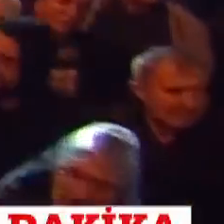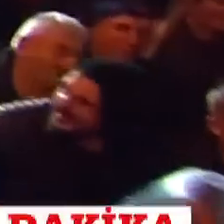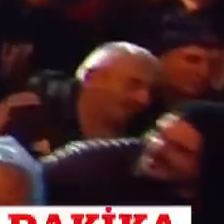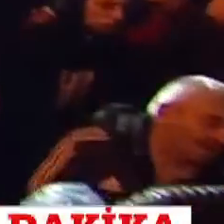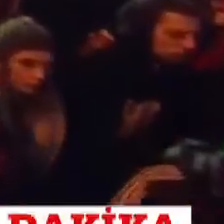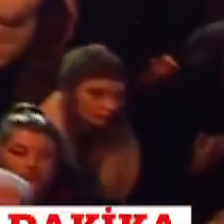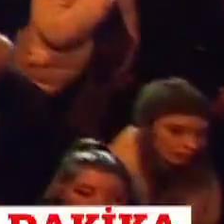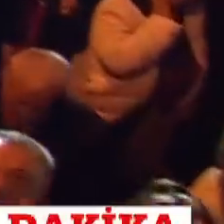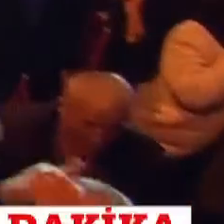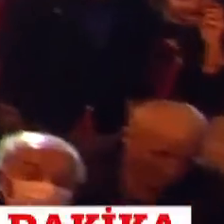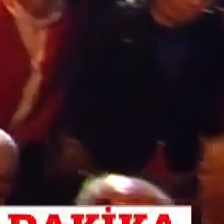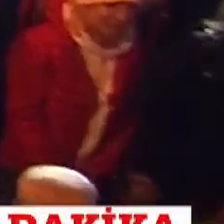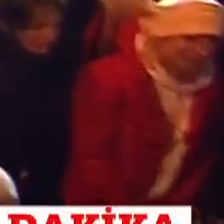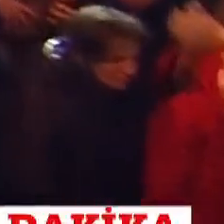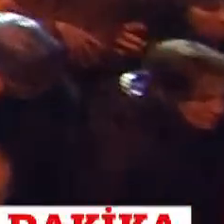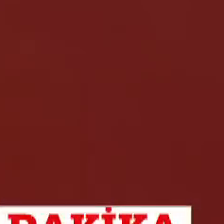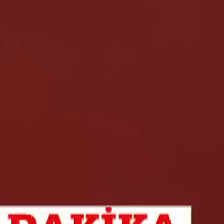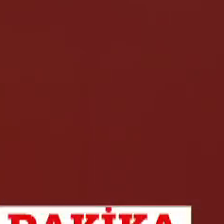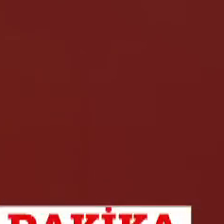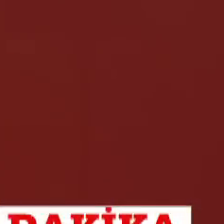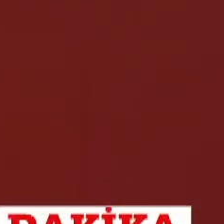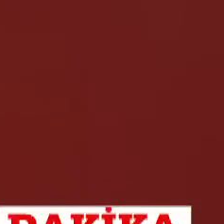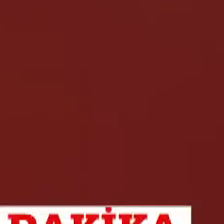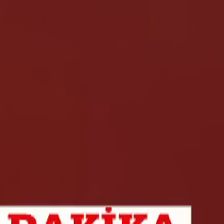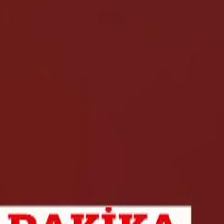Bir tarihi günde buradayız.